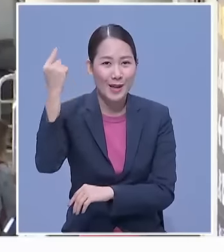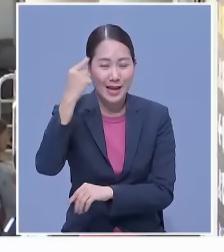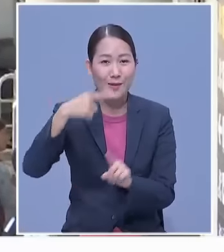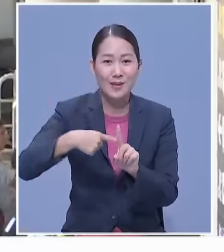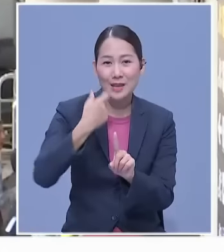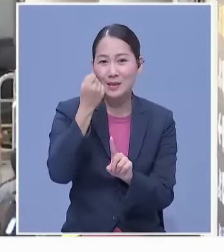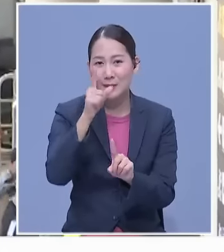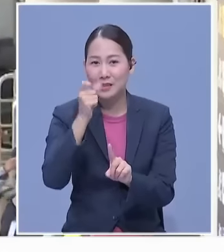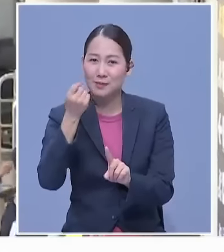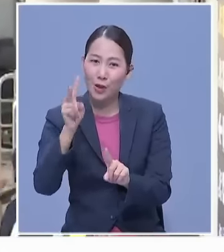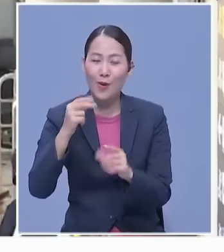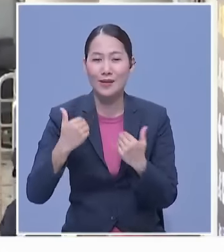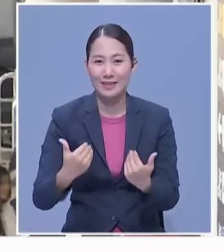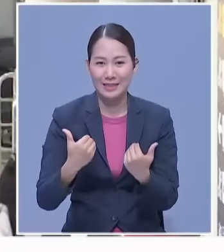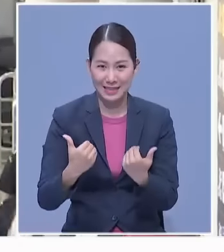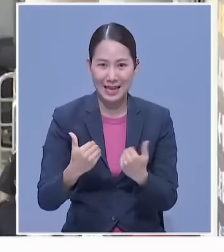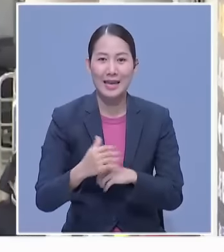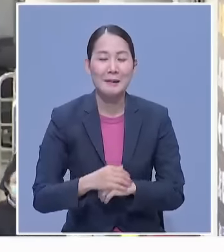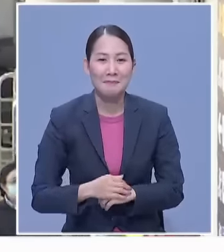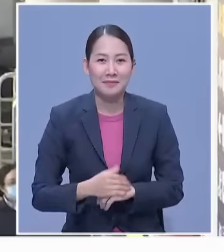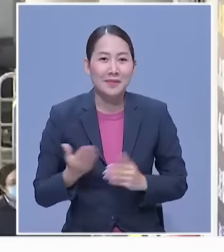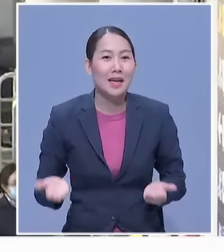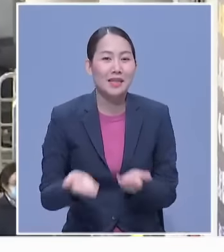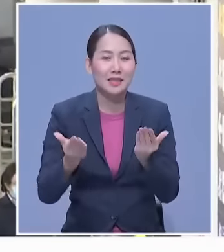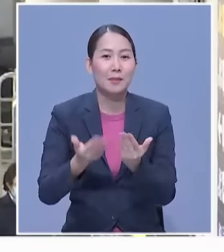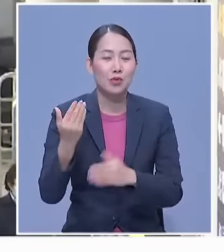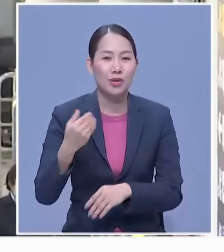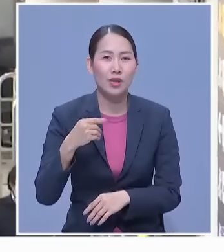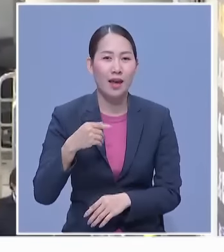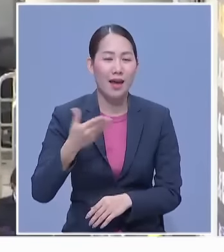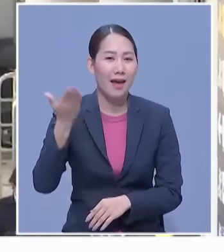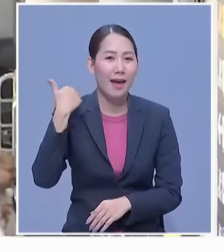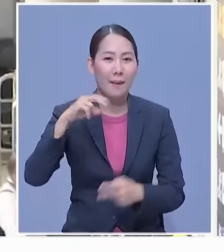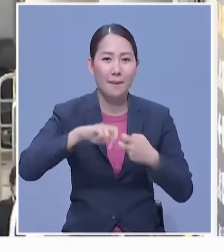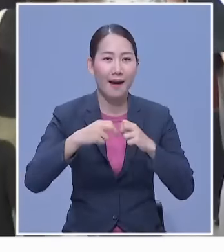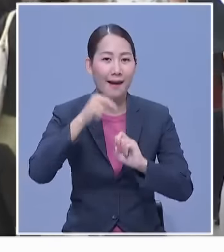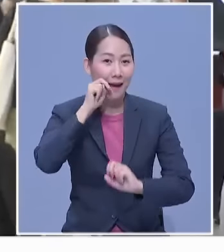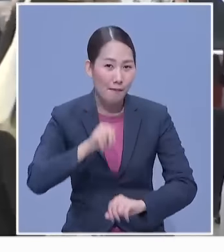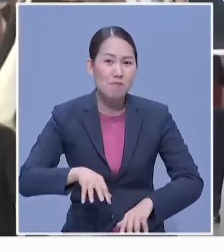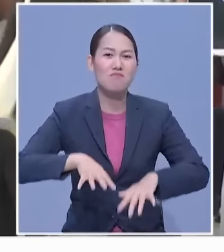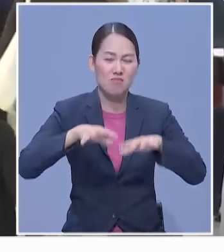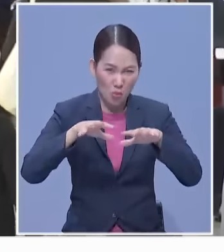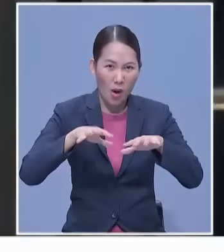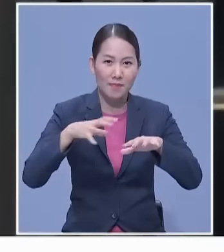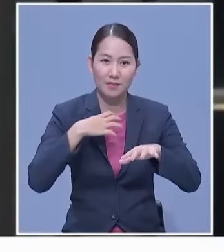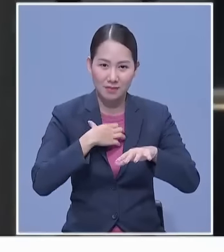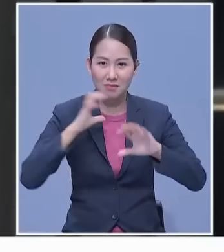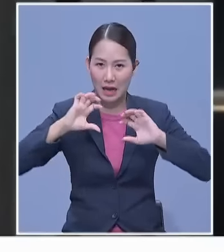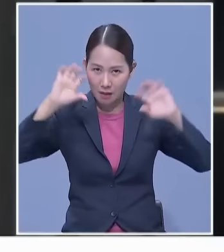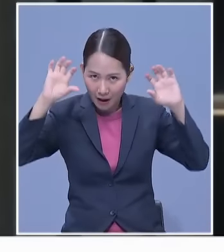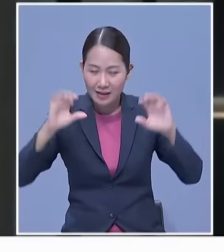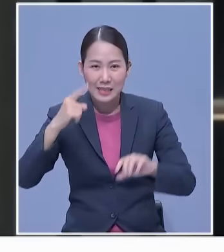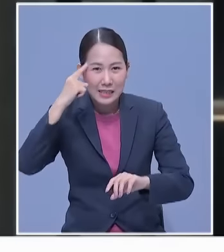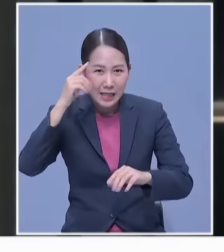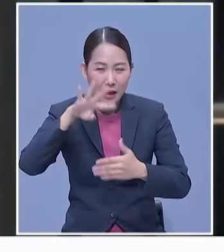เพราะว่าจะมีการฟื้นฟูการท่องเที่ยวในพื้นที่ที่ได้รับผลกระทบจากน้ำท่วมโดยคุณสรวงศ์เทียนทองรัฐมนตรีว่าการกระทรวงท่อง